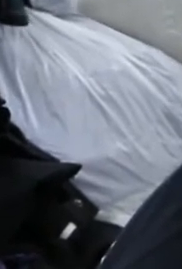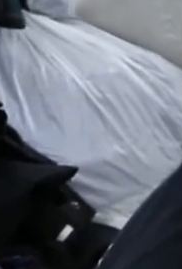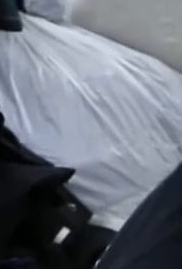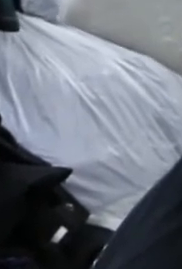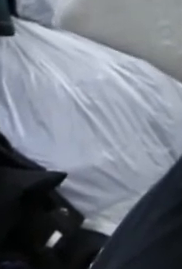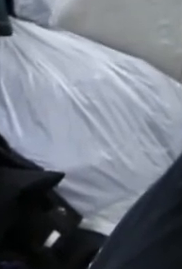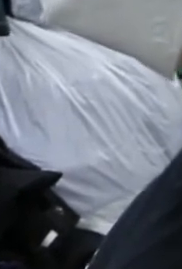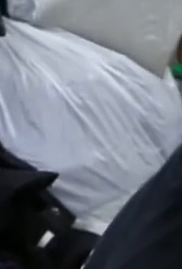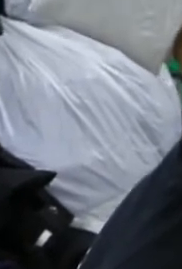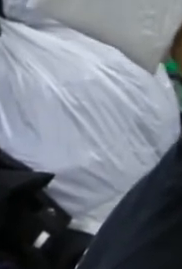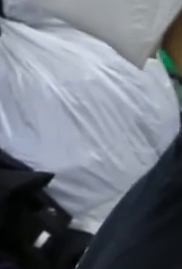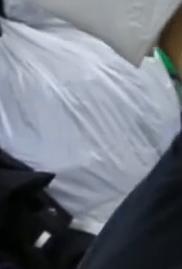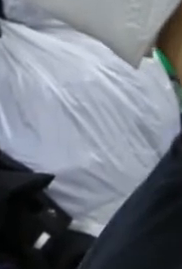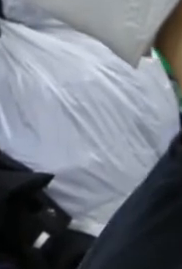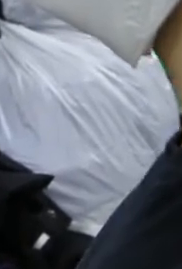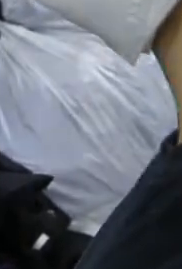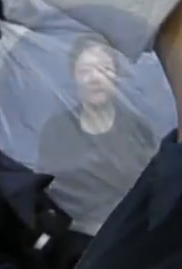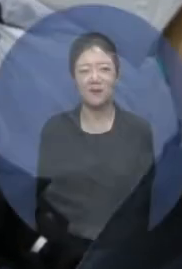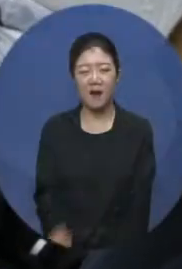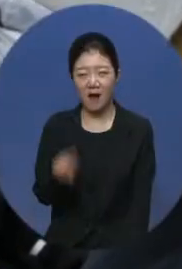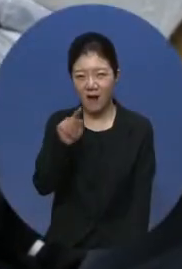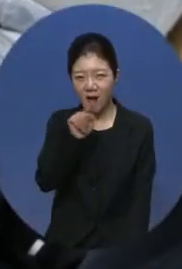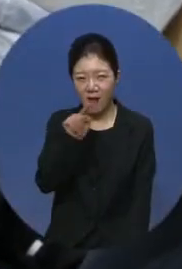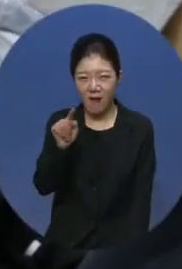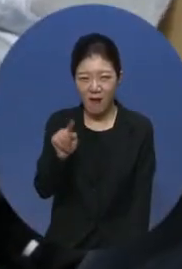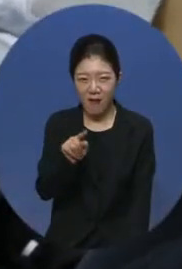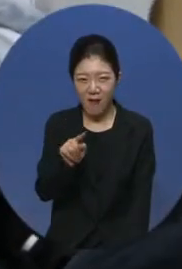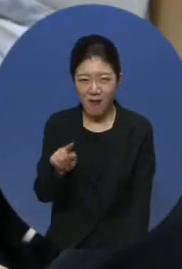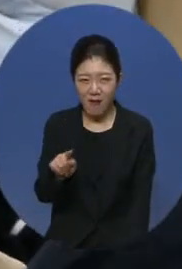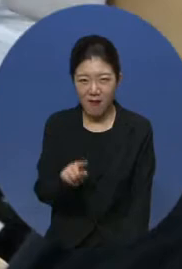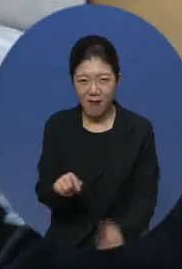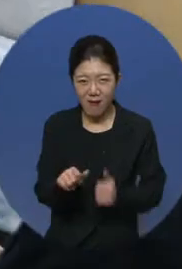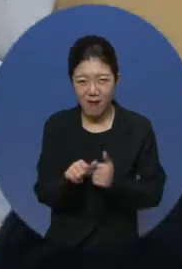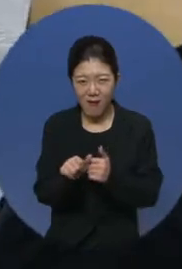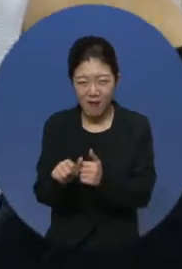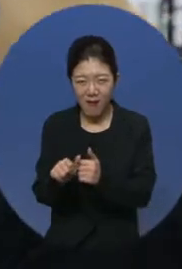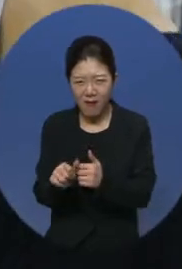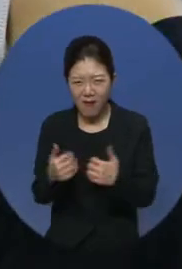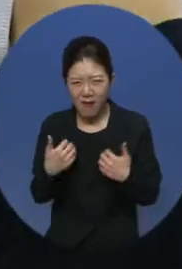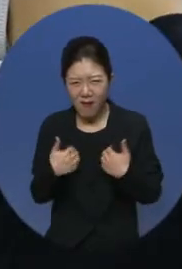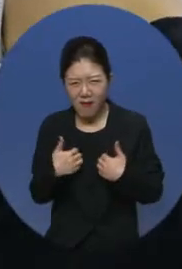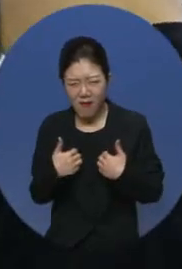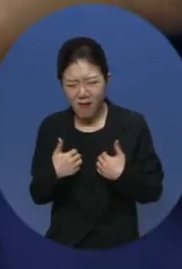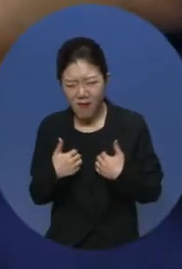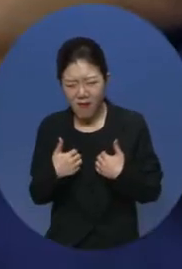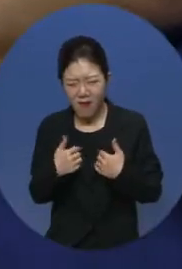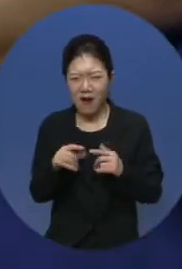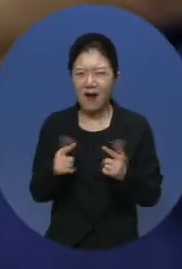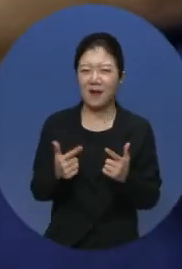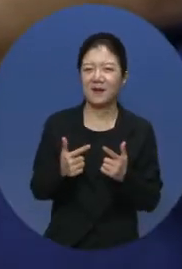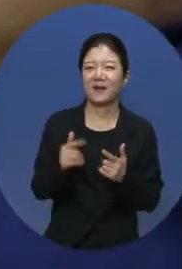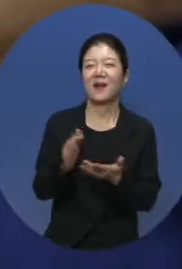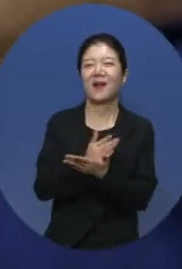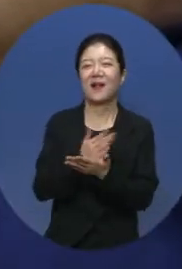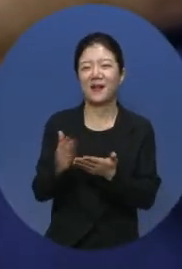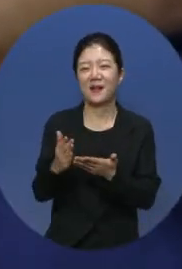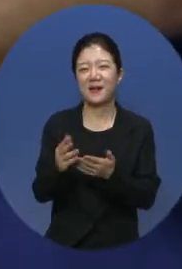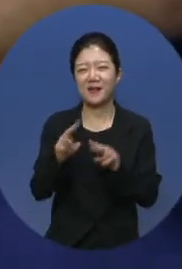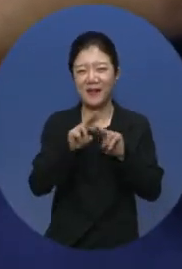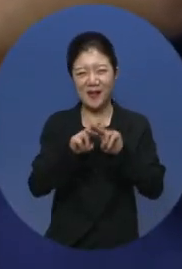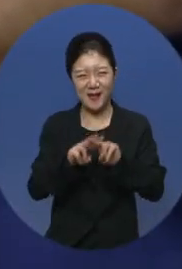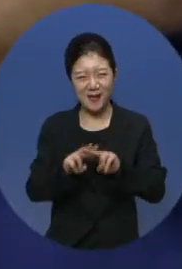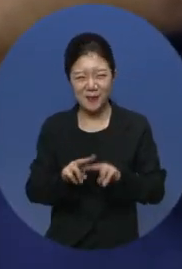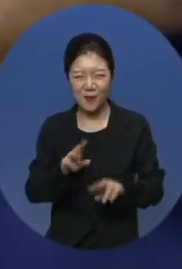와 김준영! 선 하나의 운명에 따라 희비가 엇갈리는 사람들. 사다리의